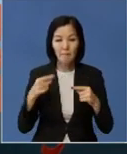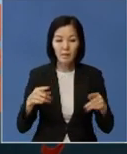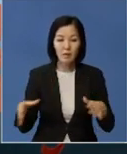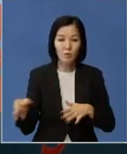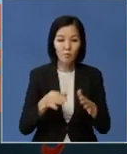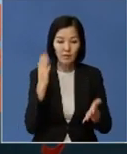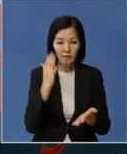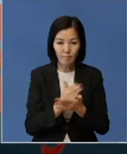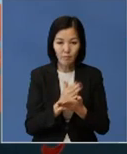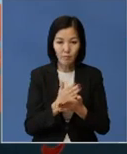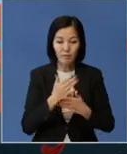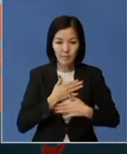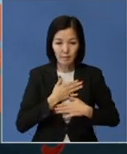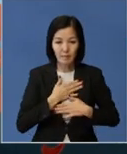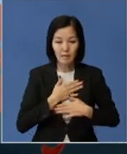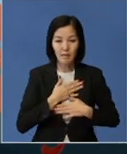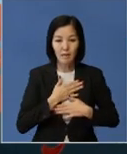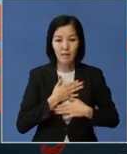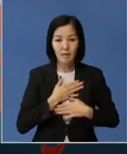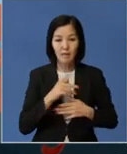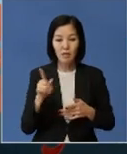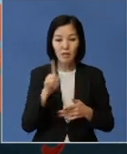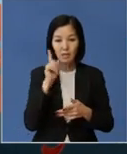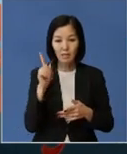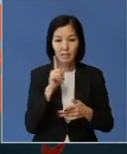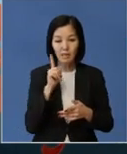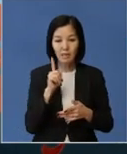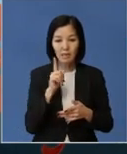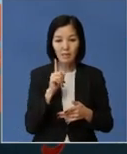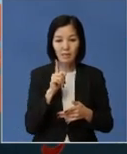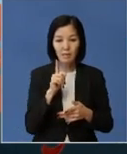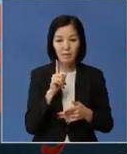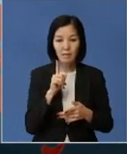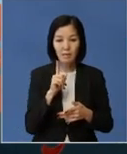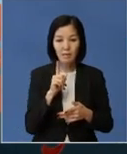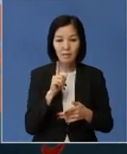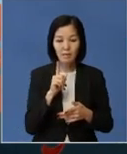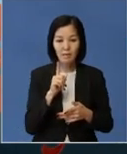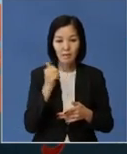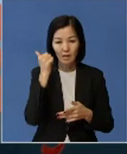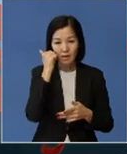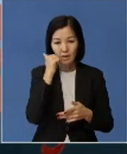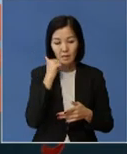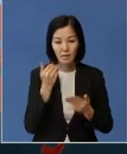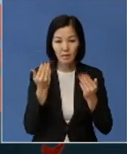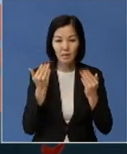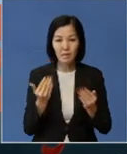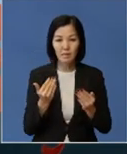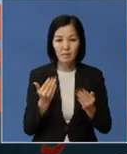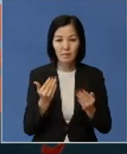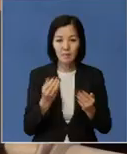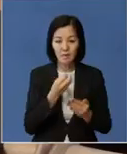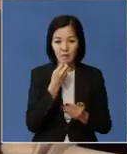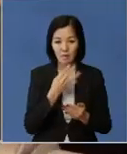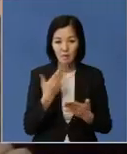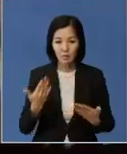осындай болса, мына біздің жастайында бейнет бір үлкенге де зейнет бір дейді. Соны біз қазір зейнетін көріп